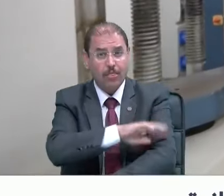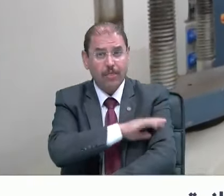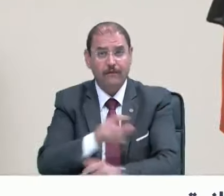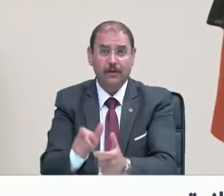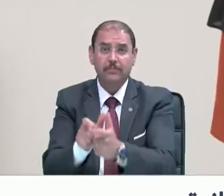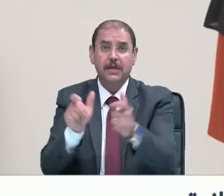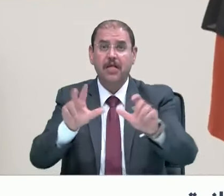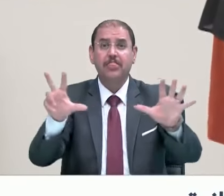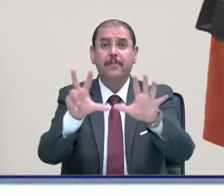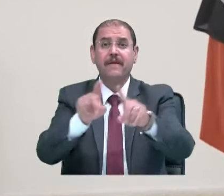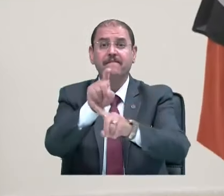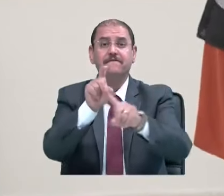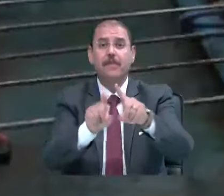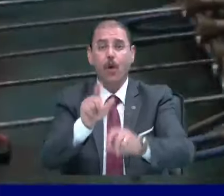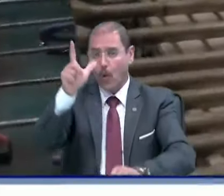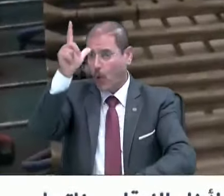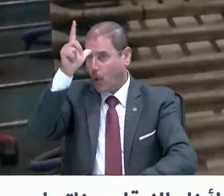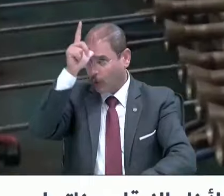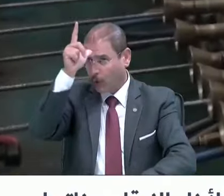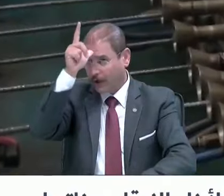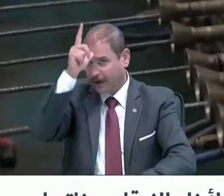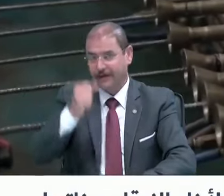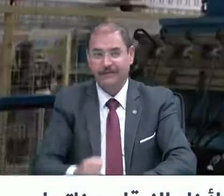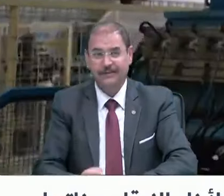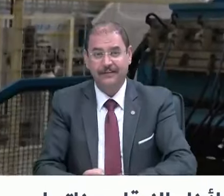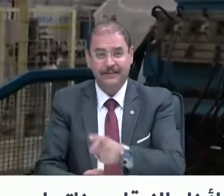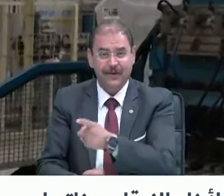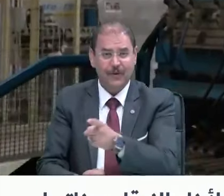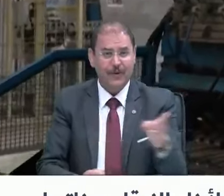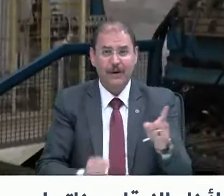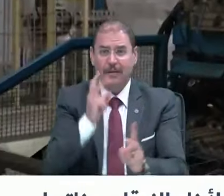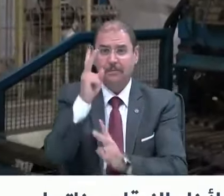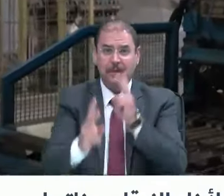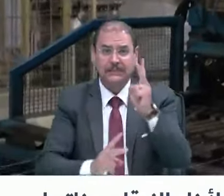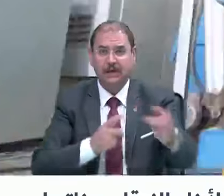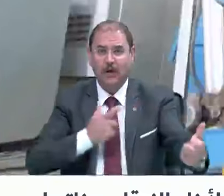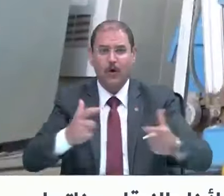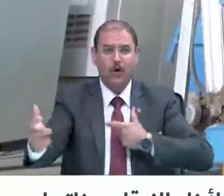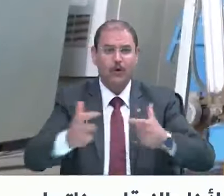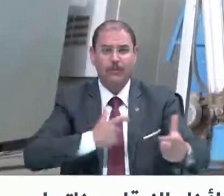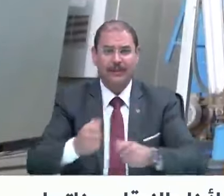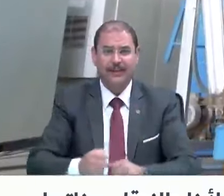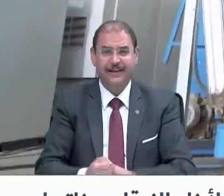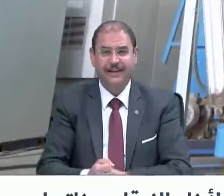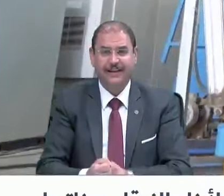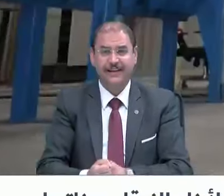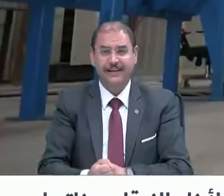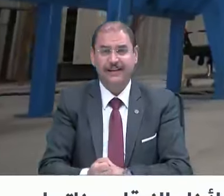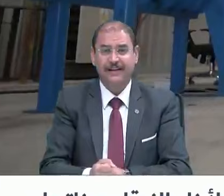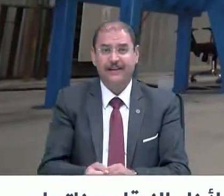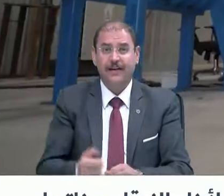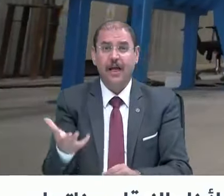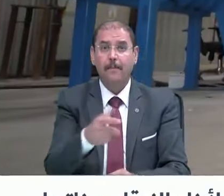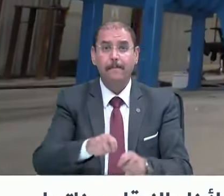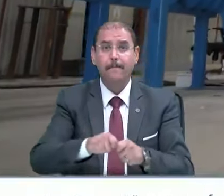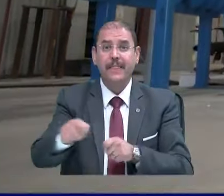لأردنيين يضم ثمانية خطوط إنتاج تعمل وفق أحدث التقنيات التكنولوجية بطاقة إنتاجية تصل إلى 100 ألف